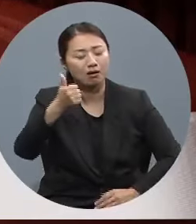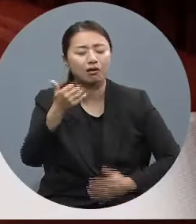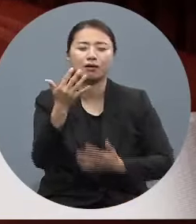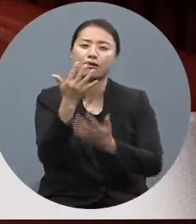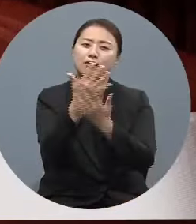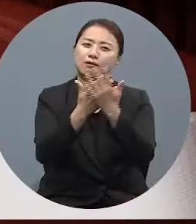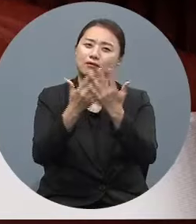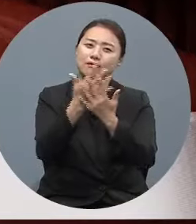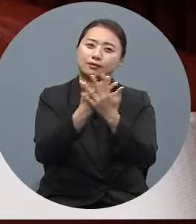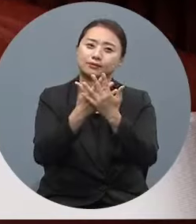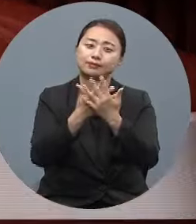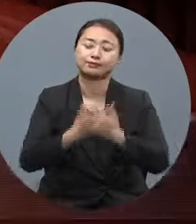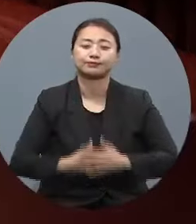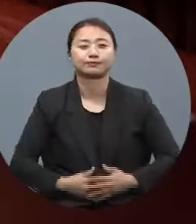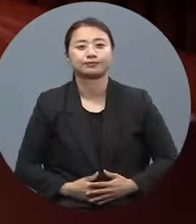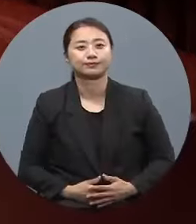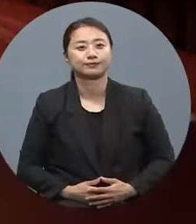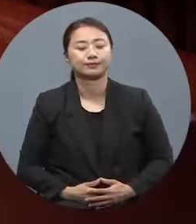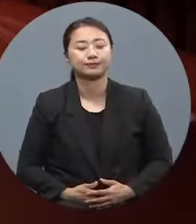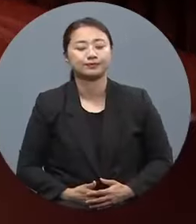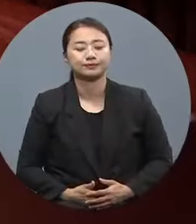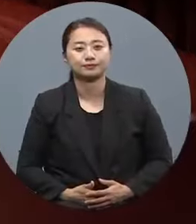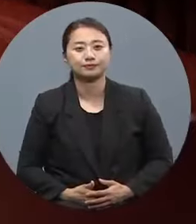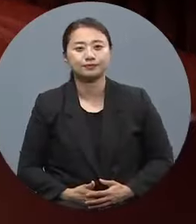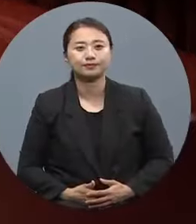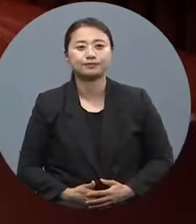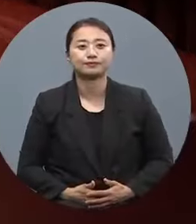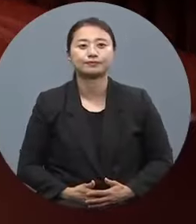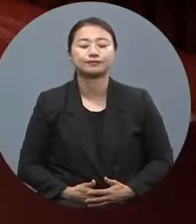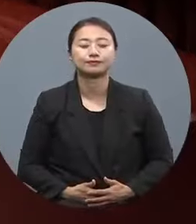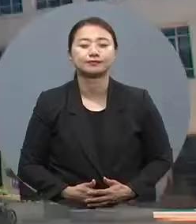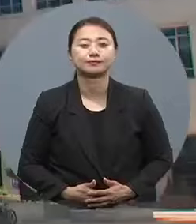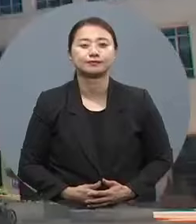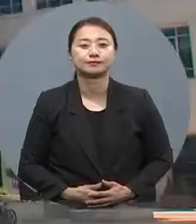다시 안개 속에 빠졌습니다 조창래 기자가